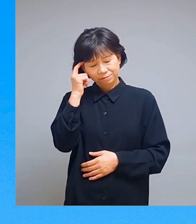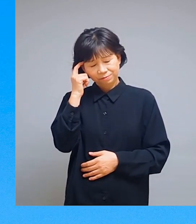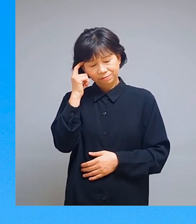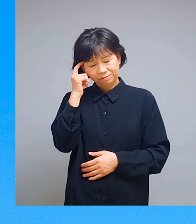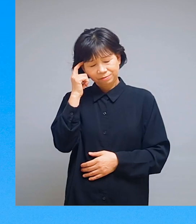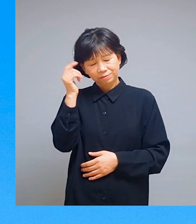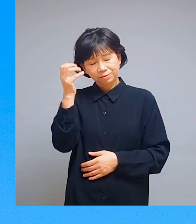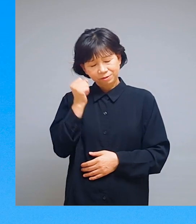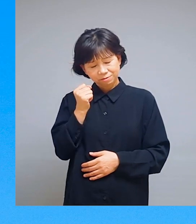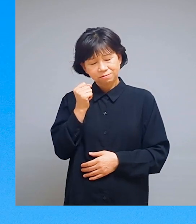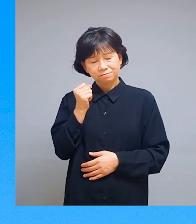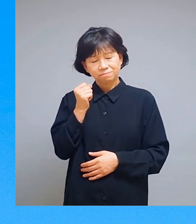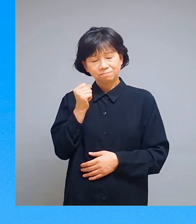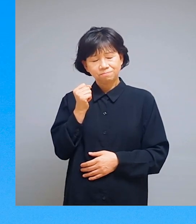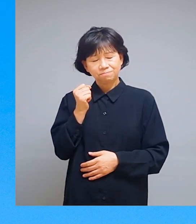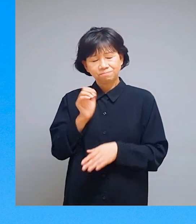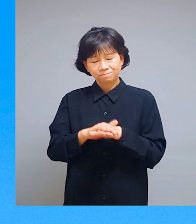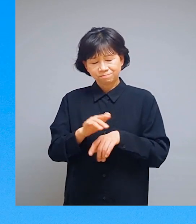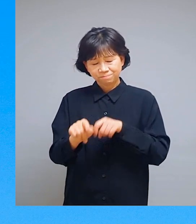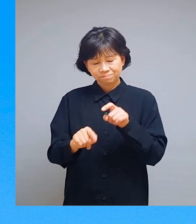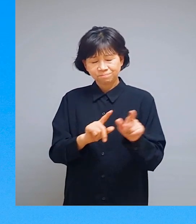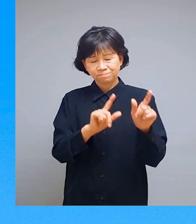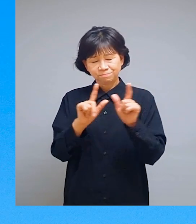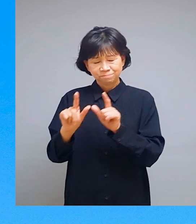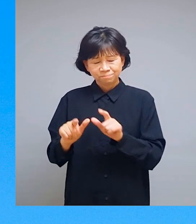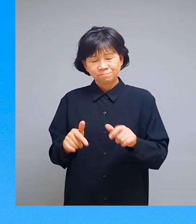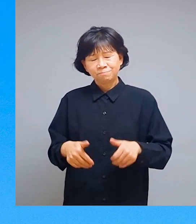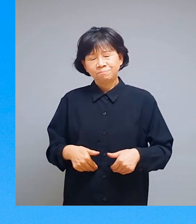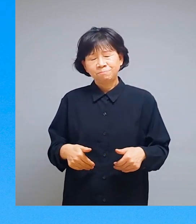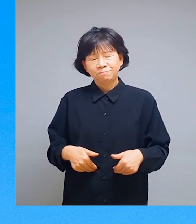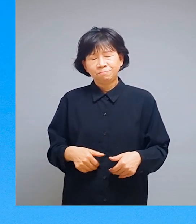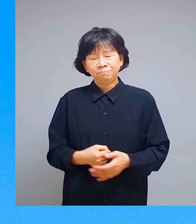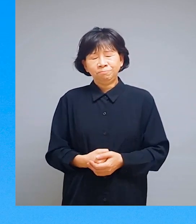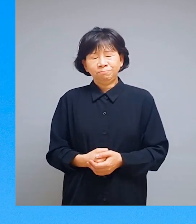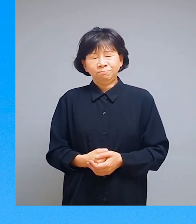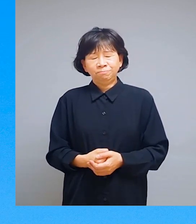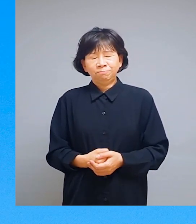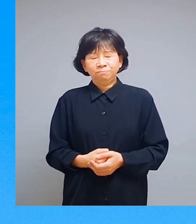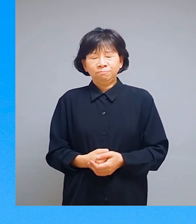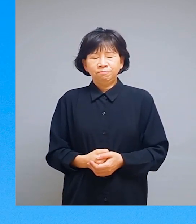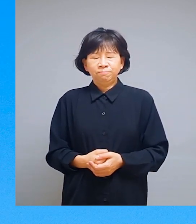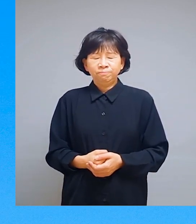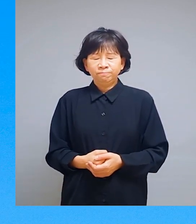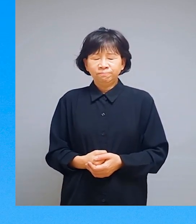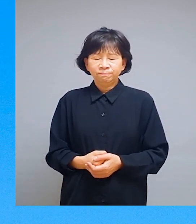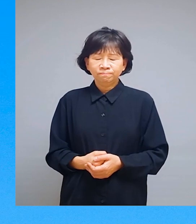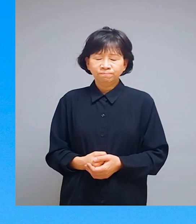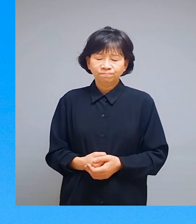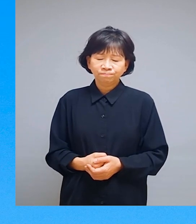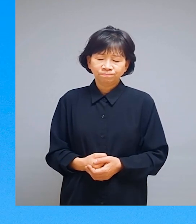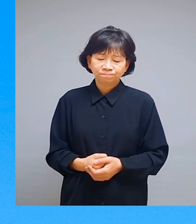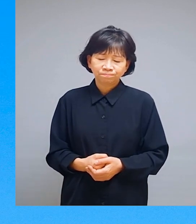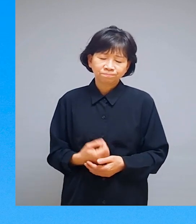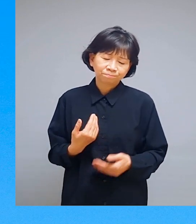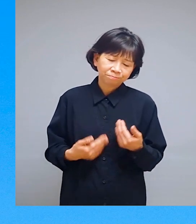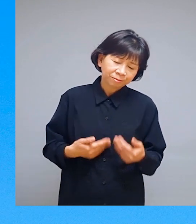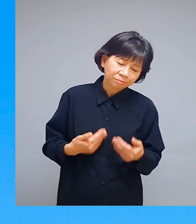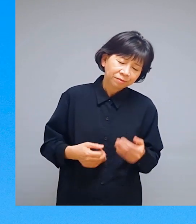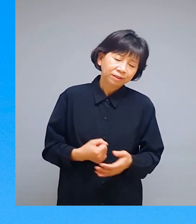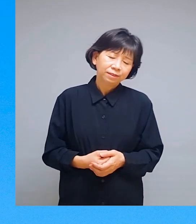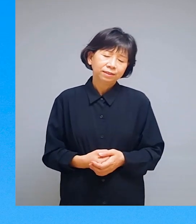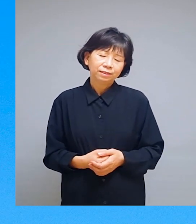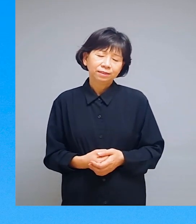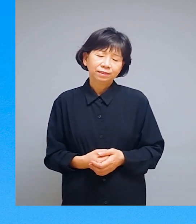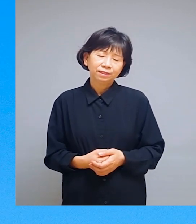사랑을 기억해서 지속적으로 실천하며 살아가야 되는데 하나님 아프다고